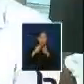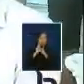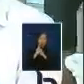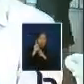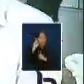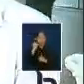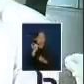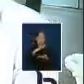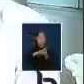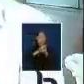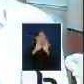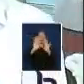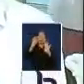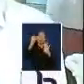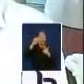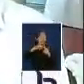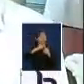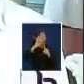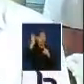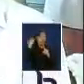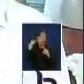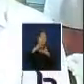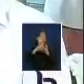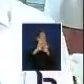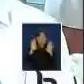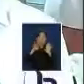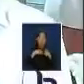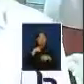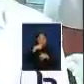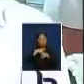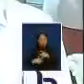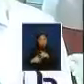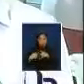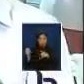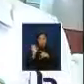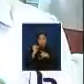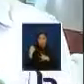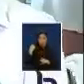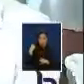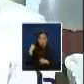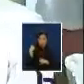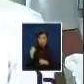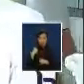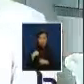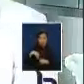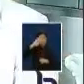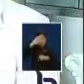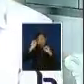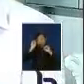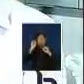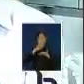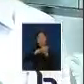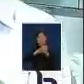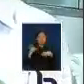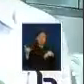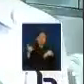โรงเรียนตั้งแต่มิถุนานะเด็กยังไม่เคยเป็นก็จะไม่มีภูมิต้านทานครับ ครับ ก็พอเข้าไปโดยเฉพาะเด็กเล็กอนุบ